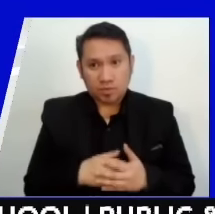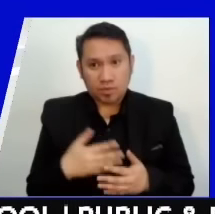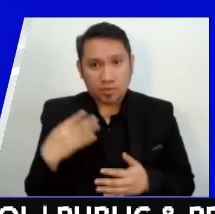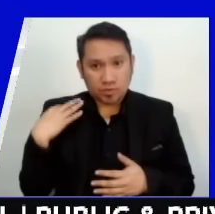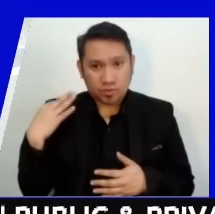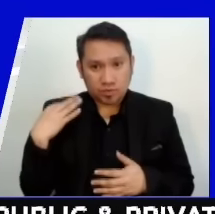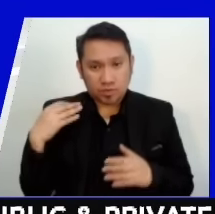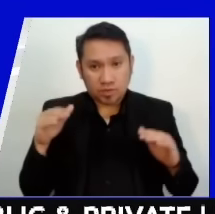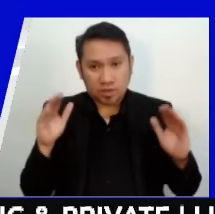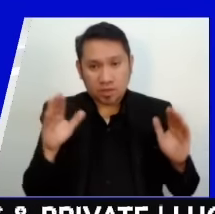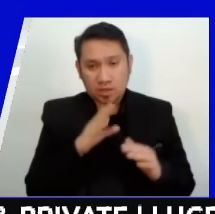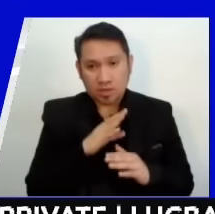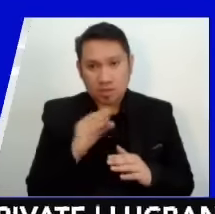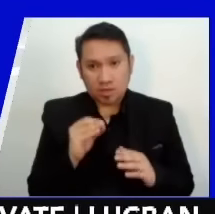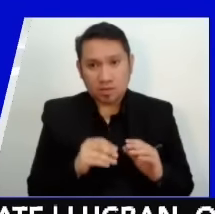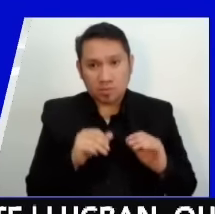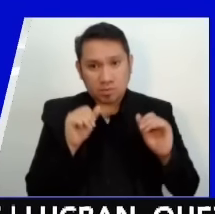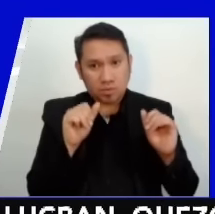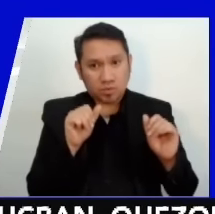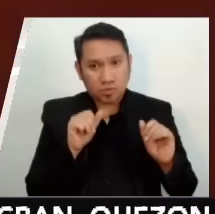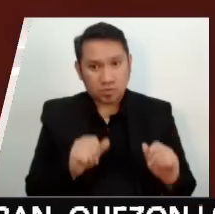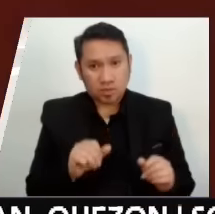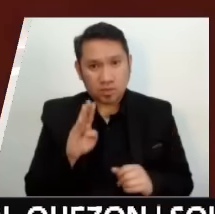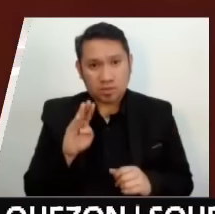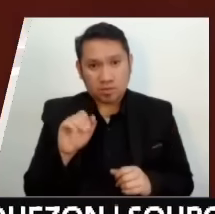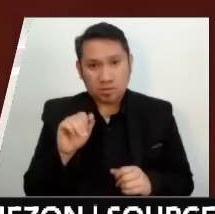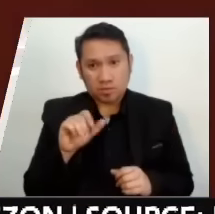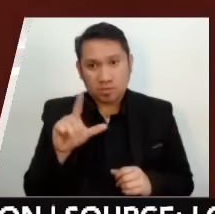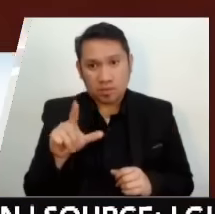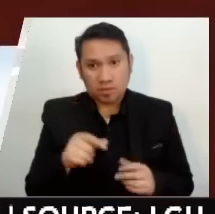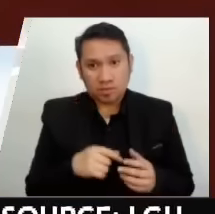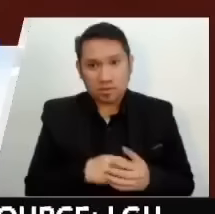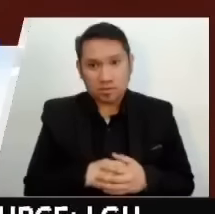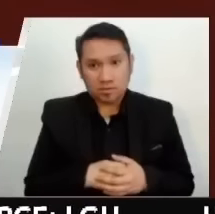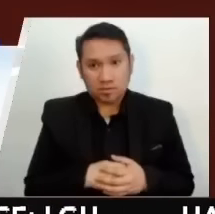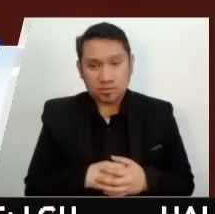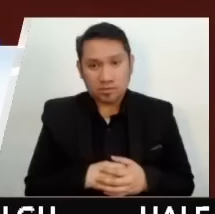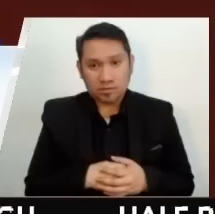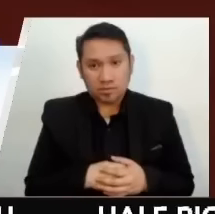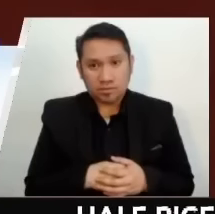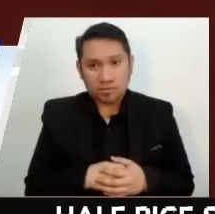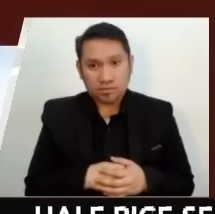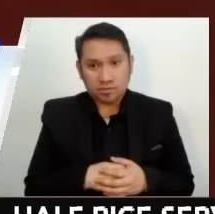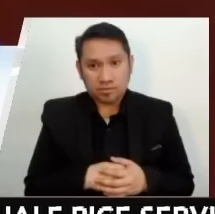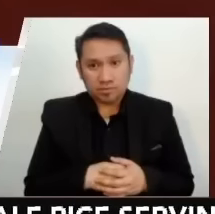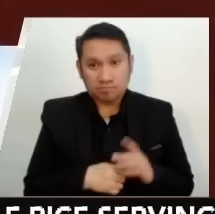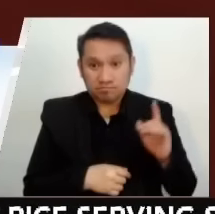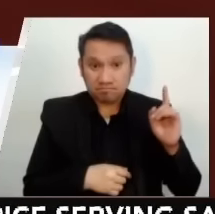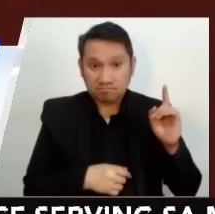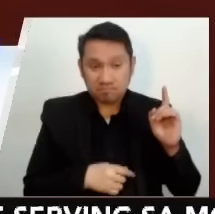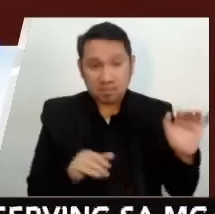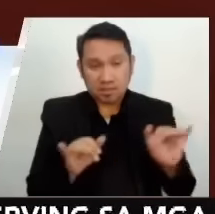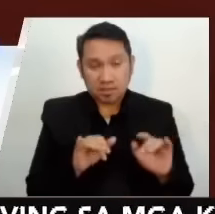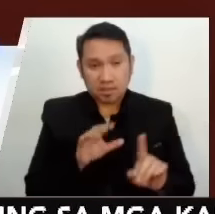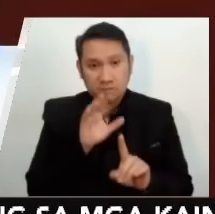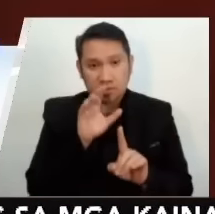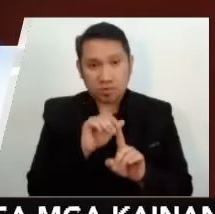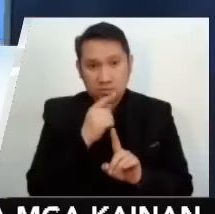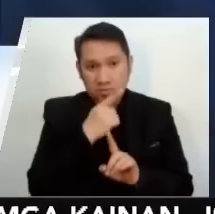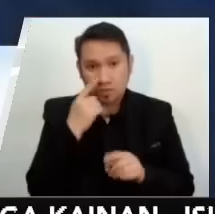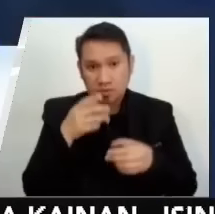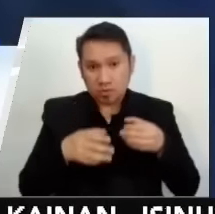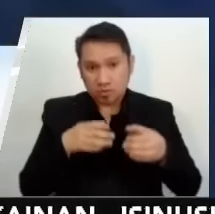And magpo-post po kami ng bail for that. Katulad din Neri Naig Miranda na inaresto dahil sa mga kaso kaugnay sa